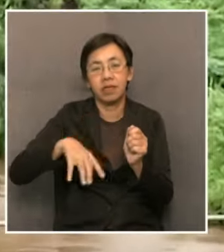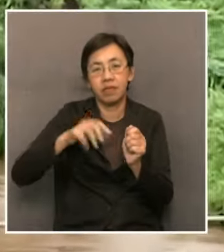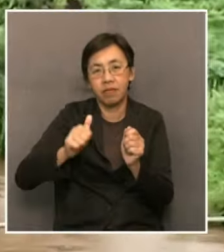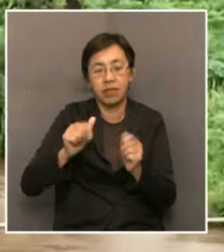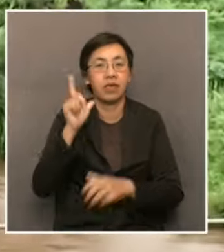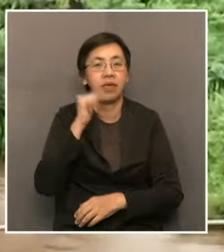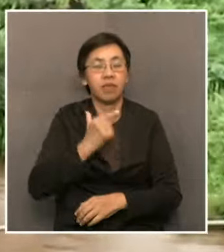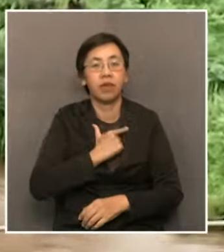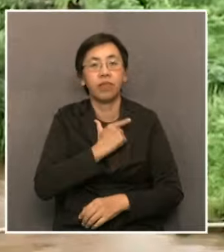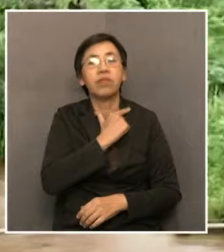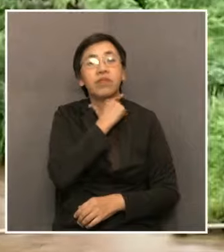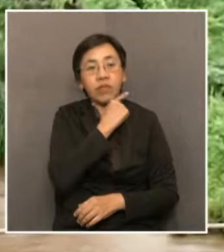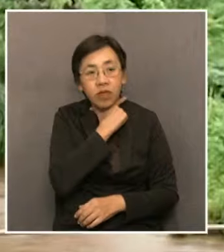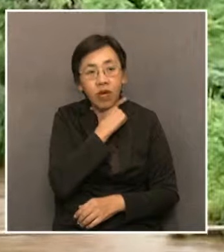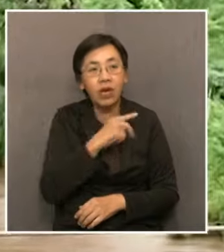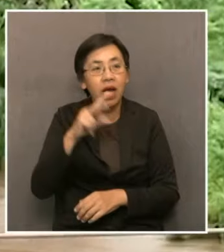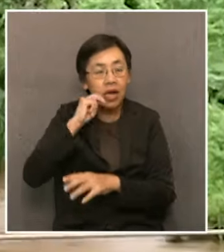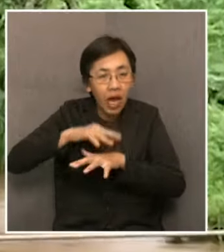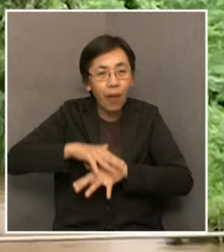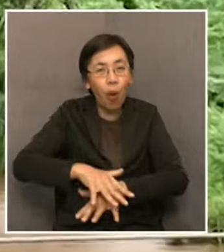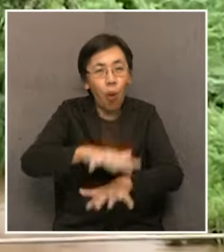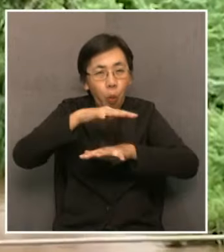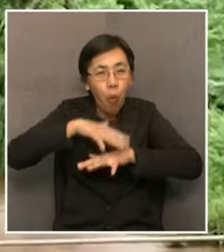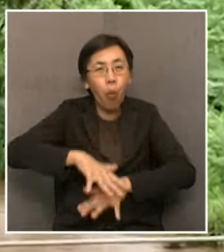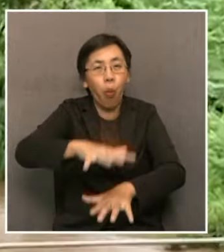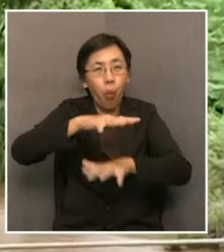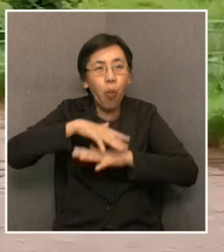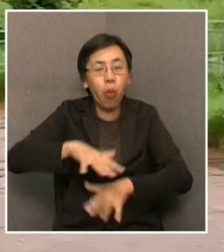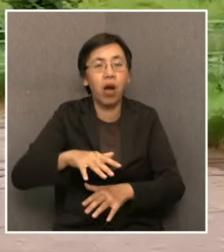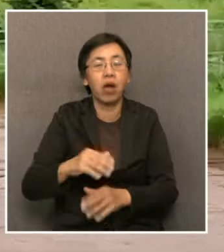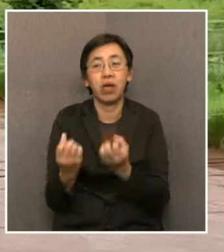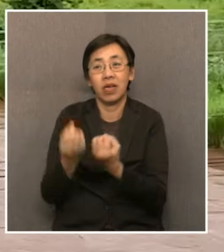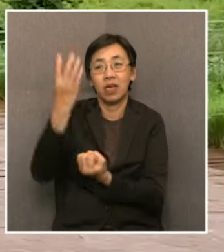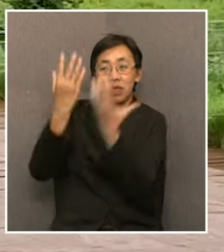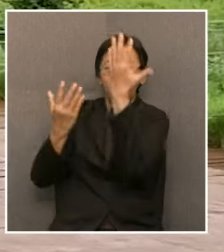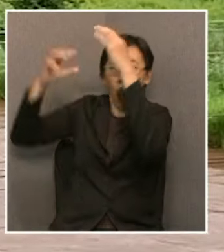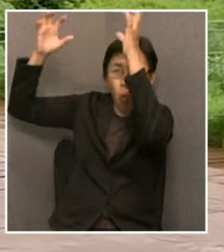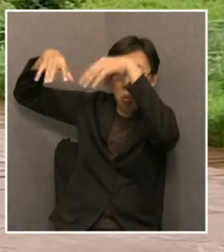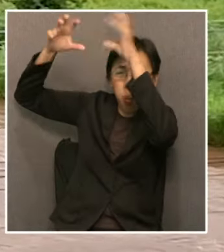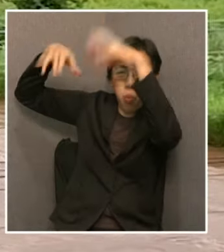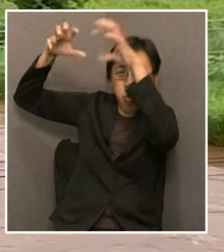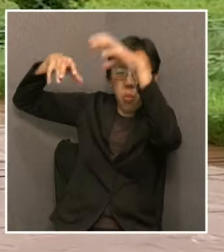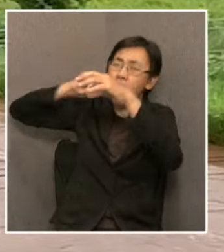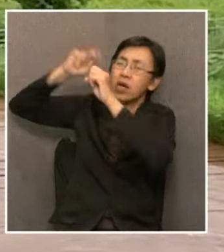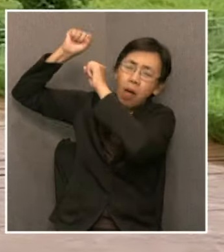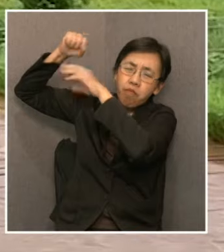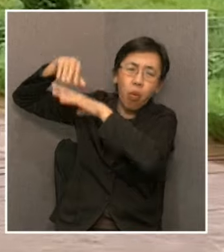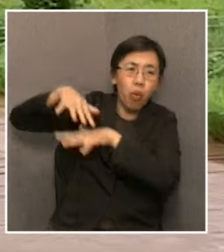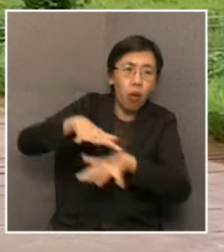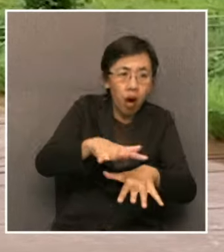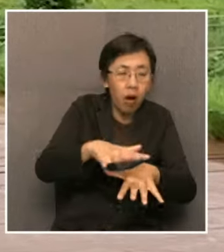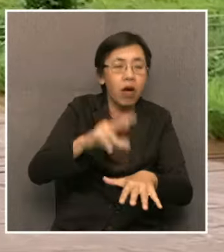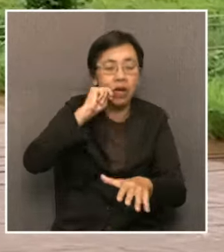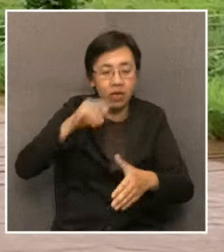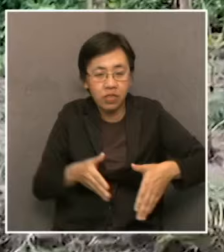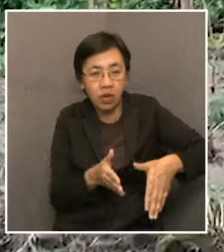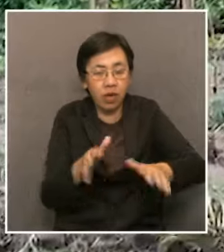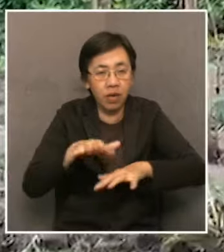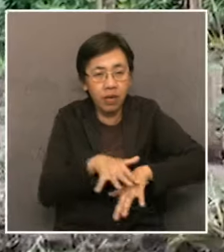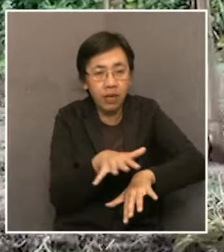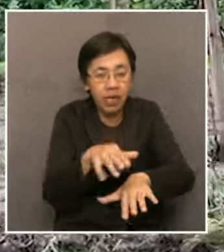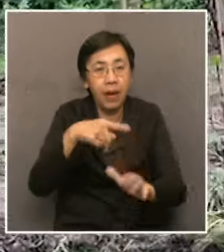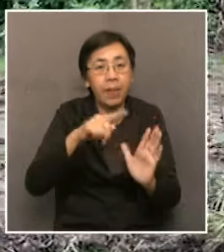แม่ฮ่องสอนก่อนเลยนะครับที่นี่เกิดเหตุน้ำป่าไหลหลากเข้าท่วมพื้นที่การเกษตรที่ติดกับลำน้ำสอยและแม่น้ำป